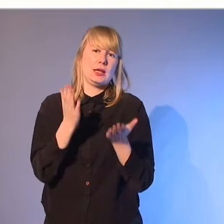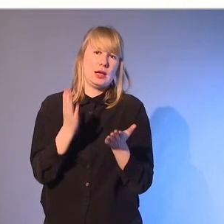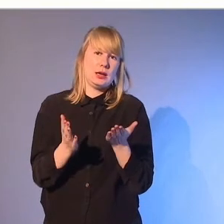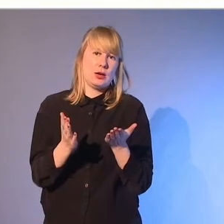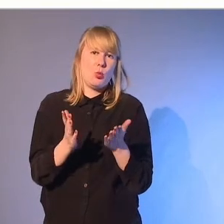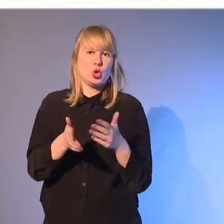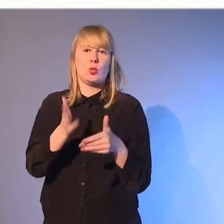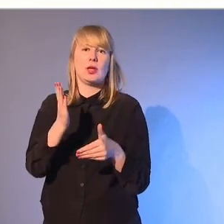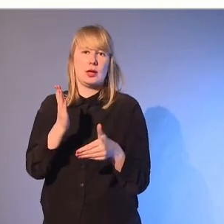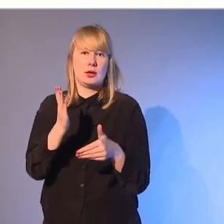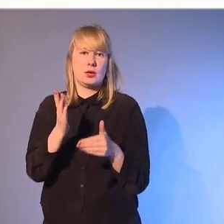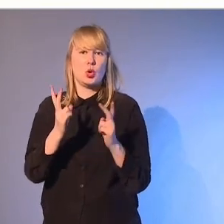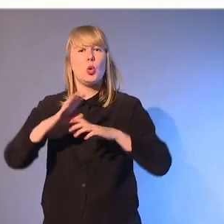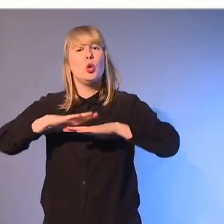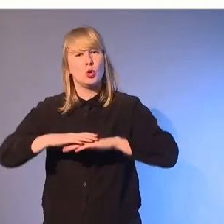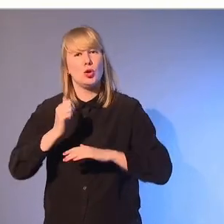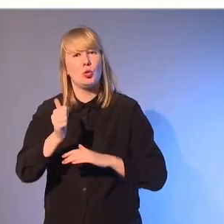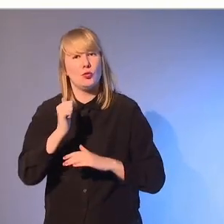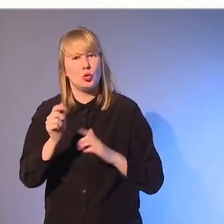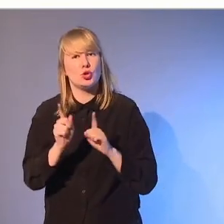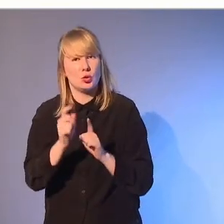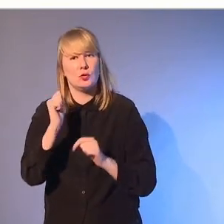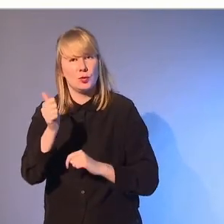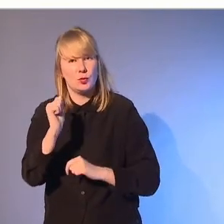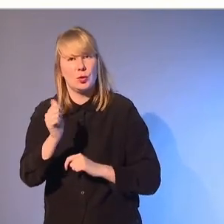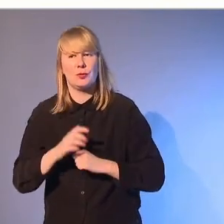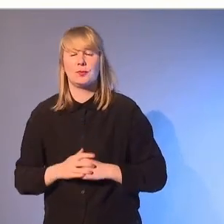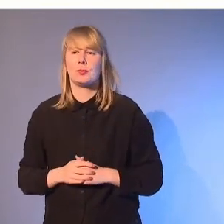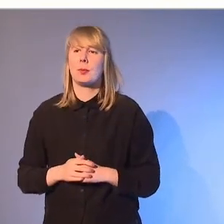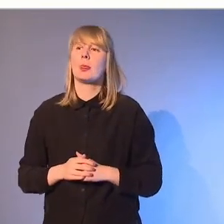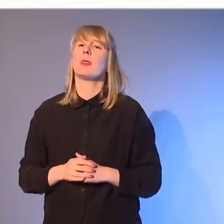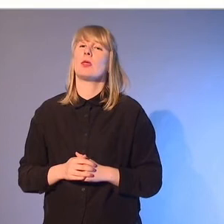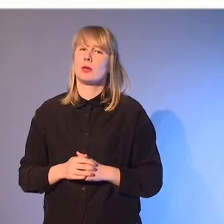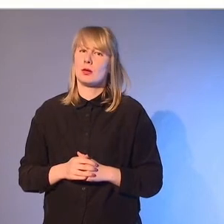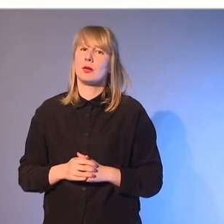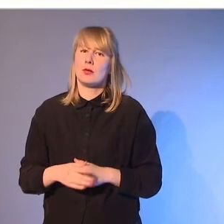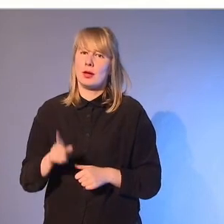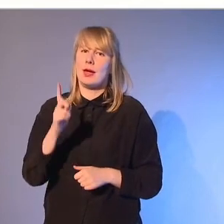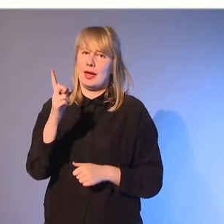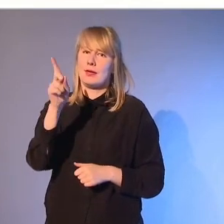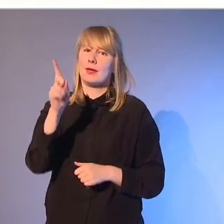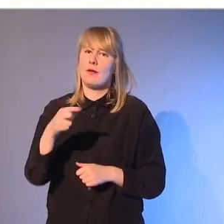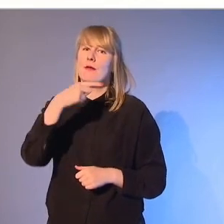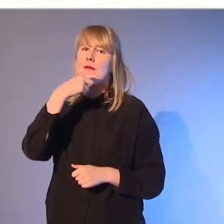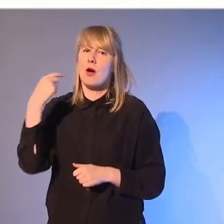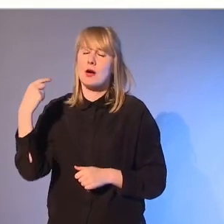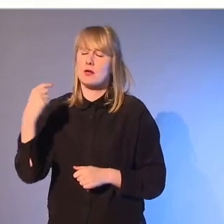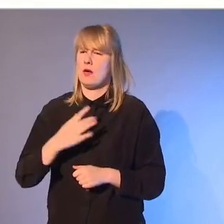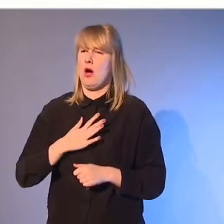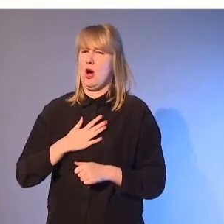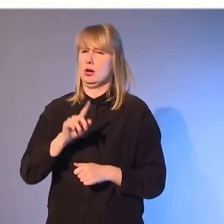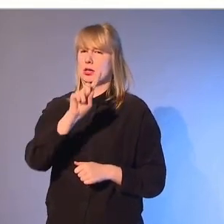og beslutninger og begrunne hvorfor. Og da skjønner jeg veldig godt han faren som